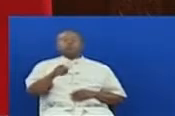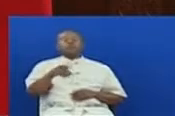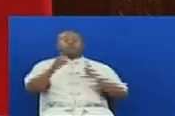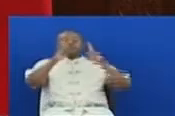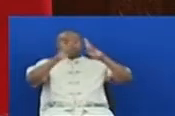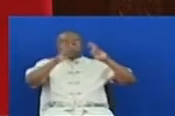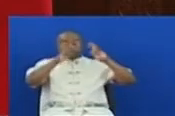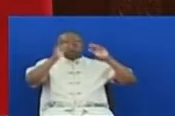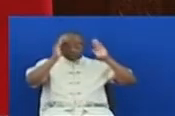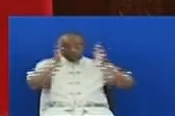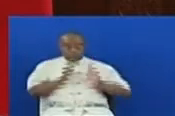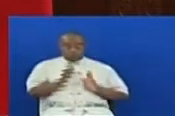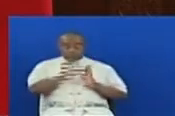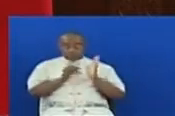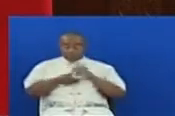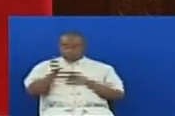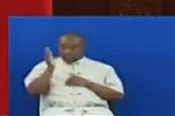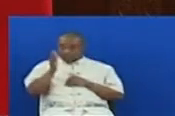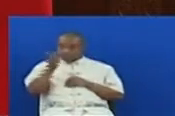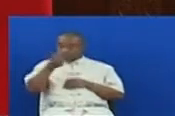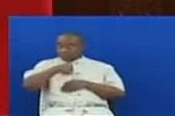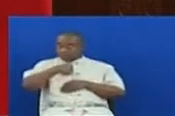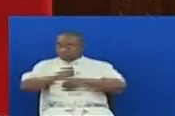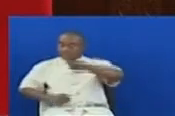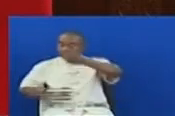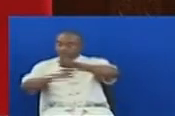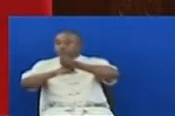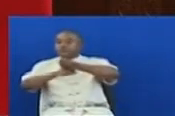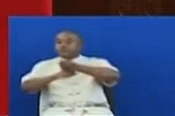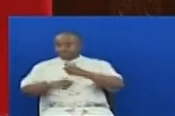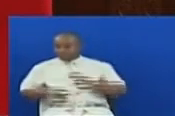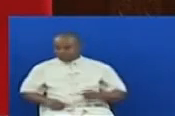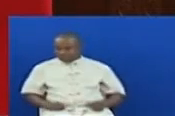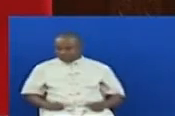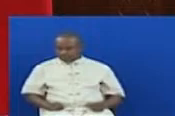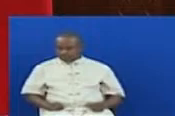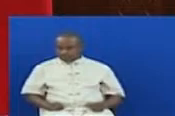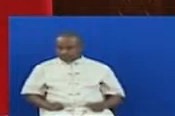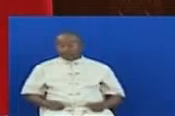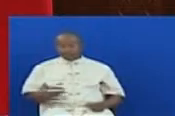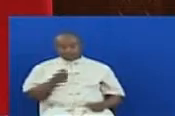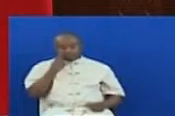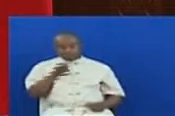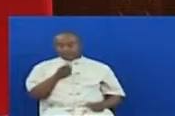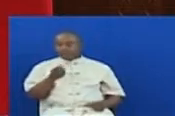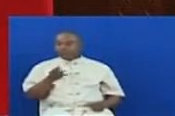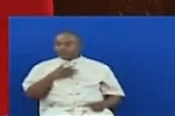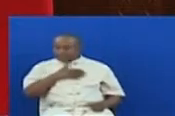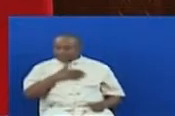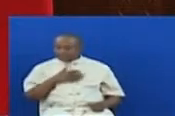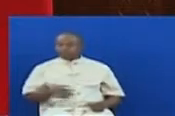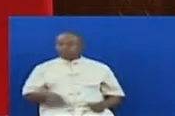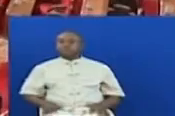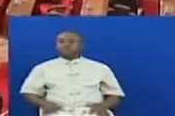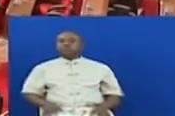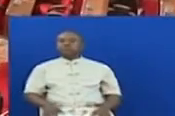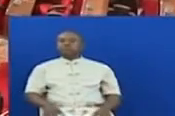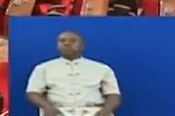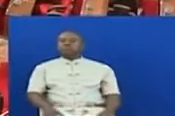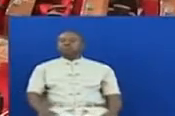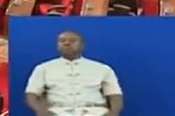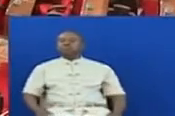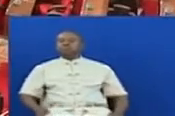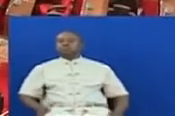kwa ujumla wake naunga maoni hoja ya mkono ya maoni ya kamati ya laki. Asante sana. Asante